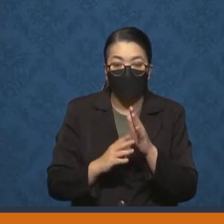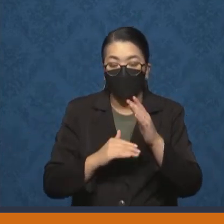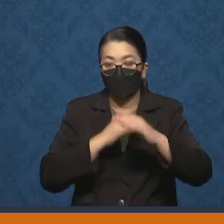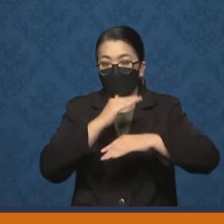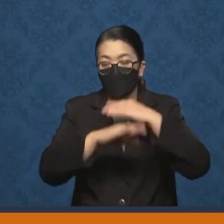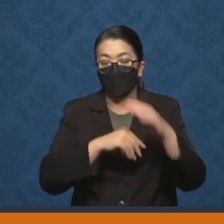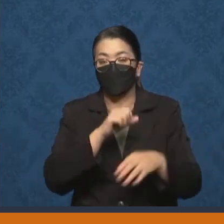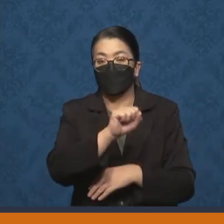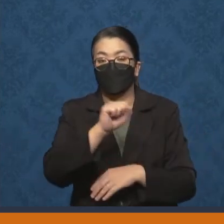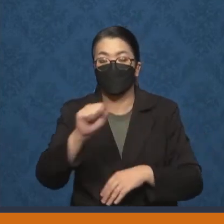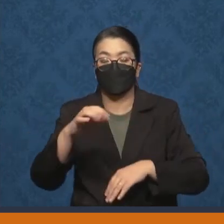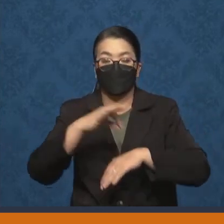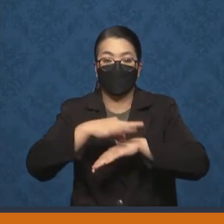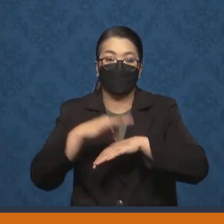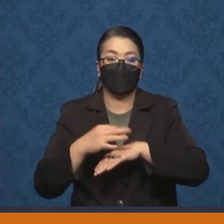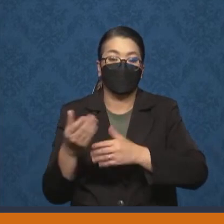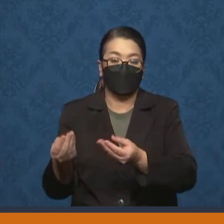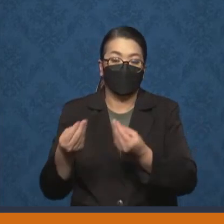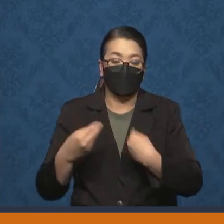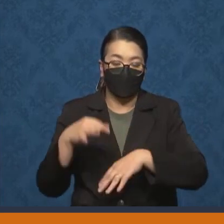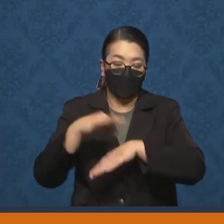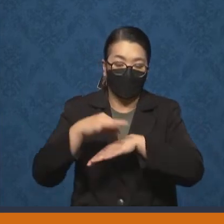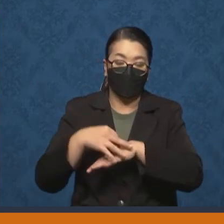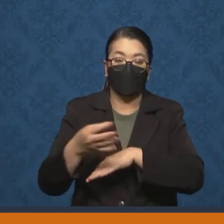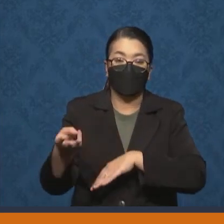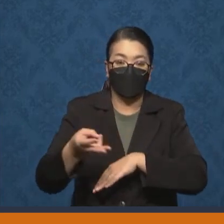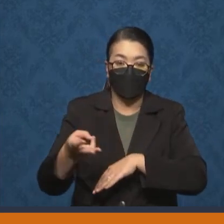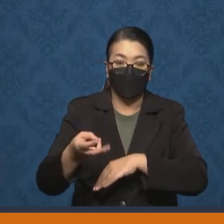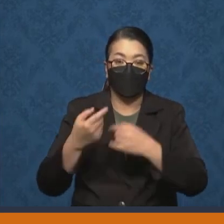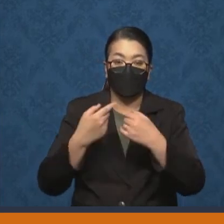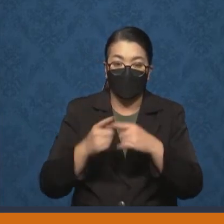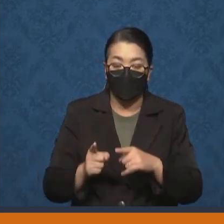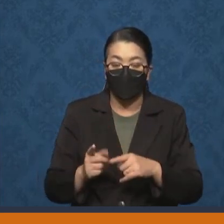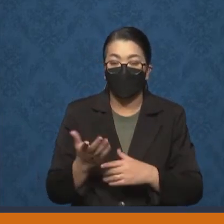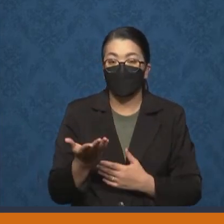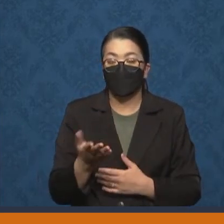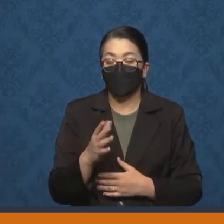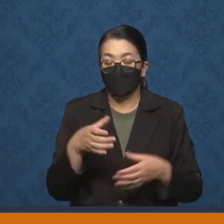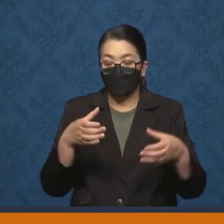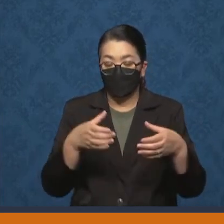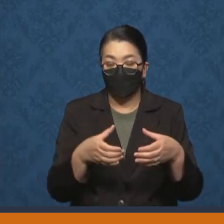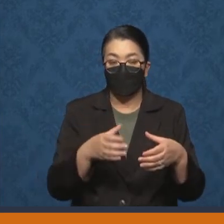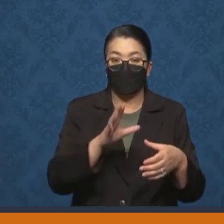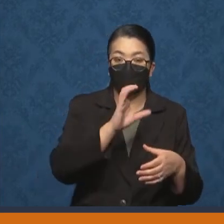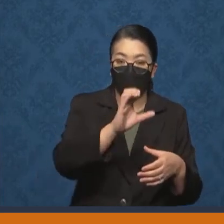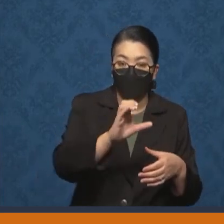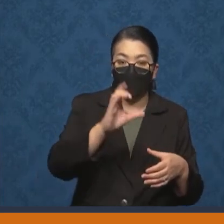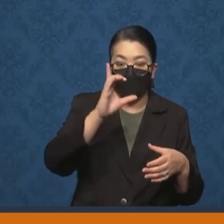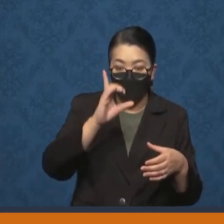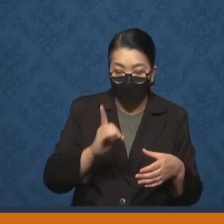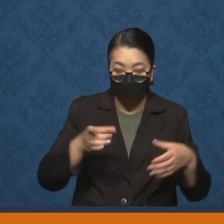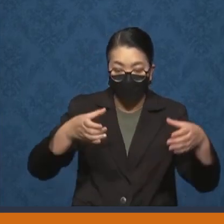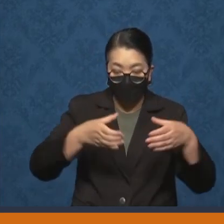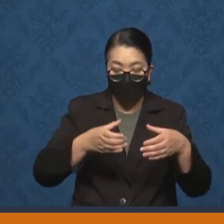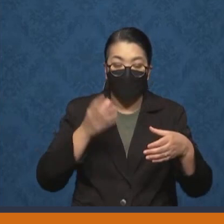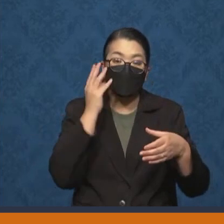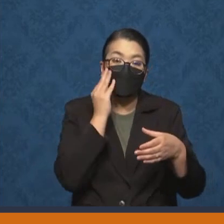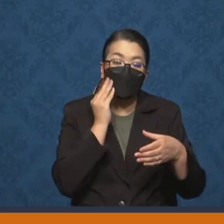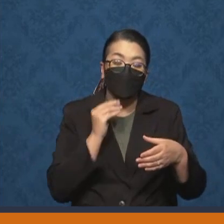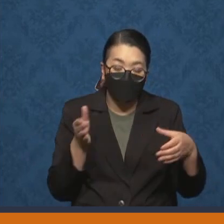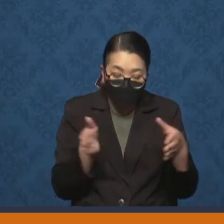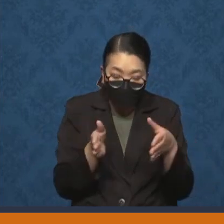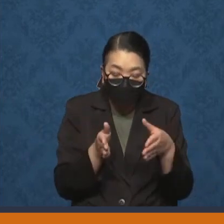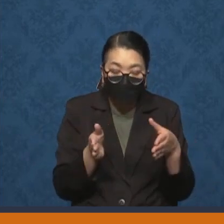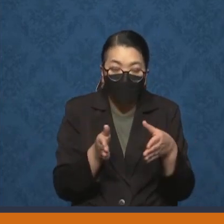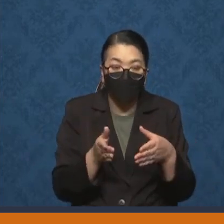ำนวนส.ส.น้อยกว่าระบบคู่ขนานครับแต่ในขณะเดียวกันพรรค C D และ E ที่เป็นพรรคขนาดกลางและพรรคขนาดเล็กนะครับ